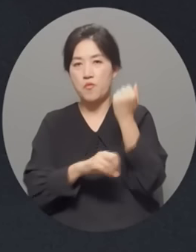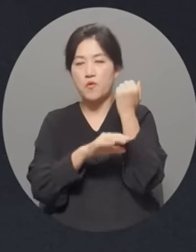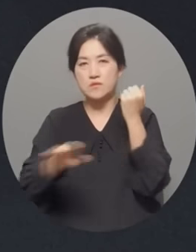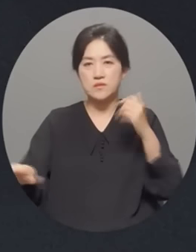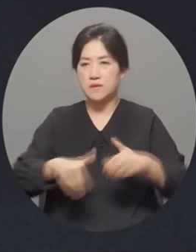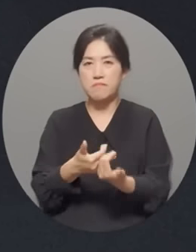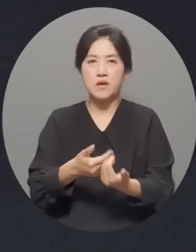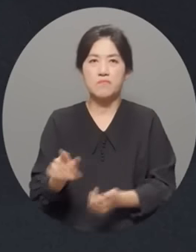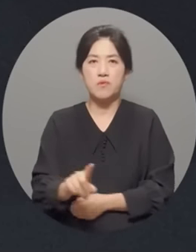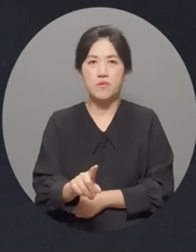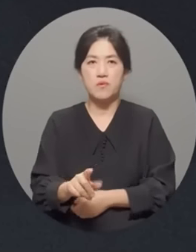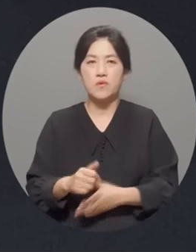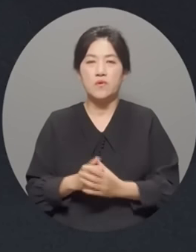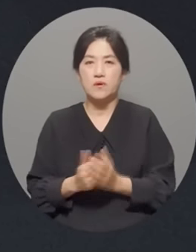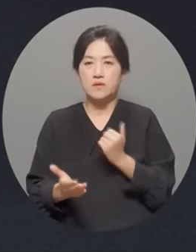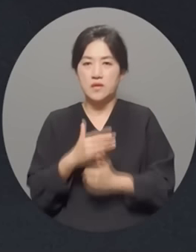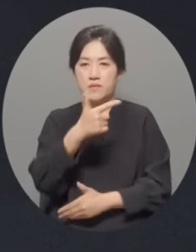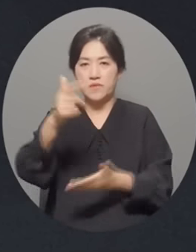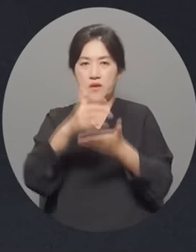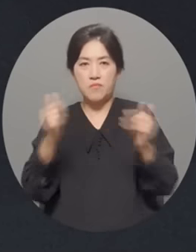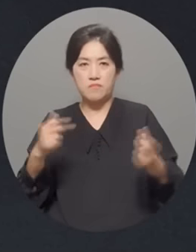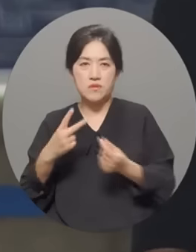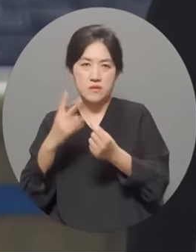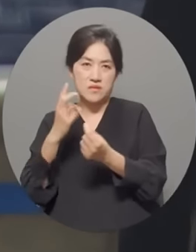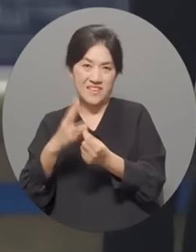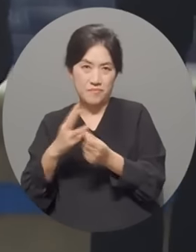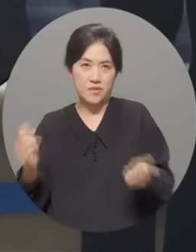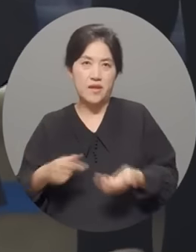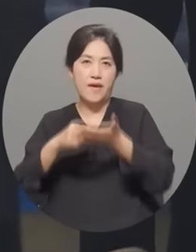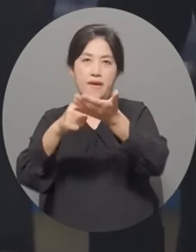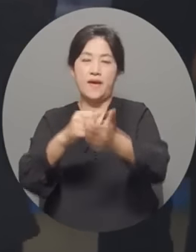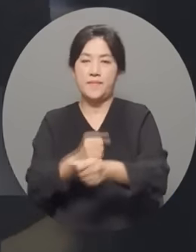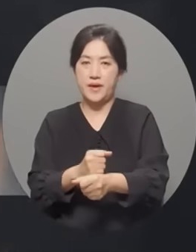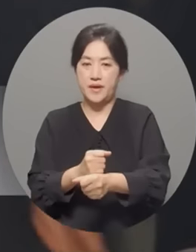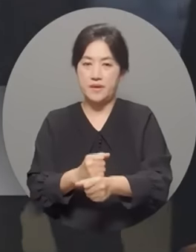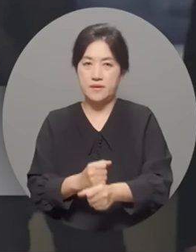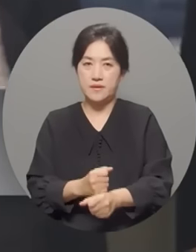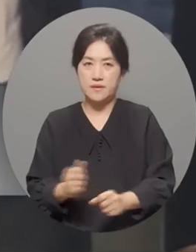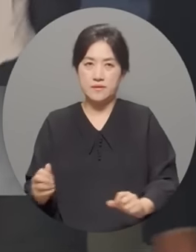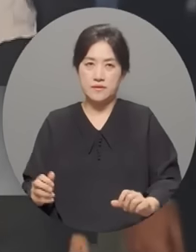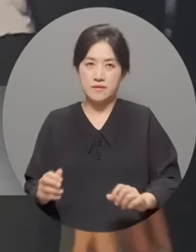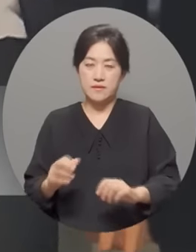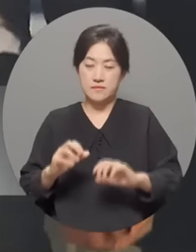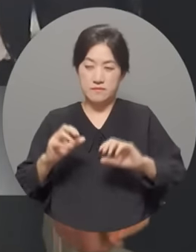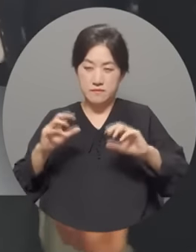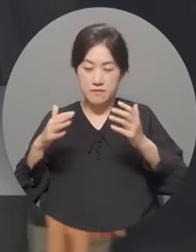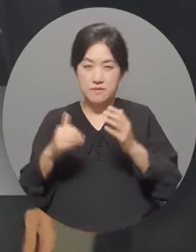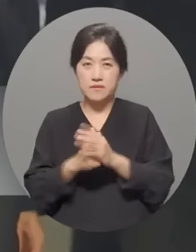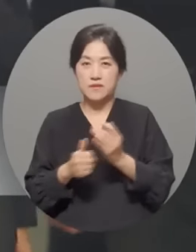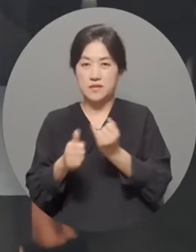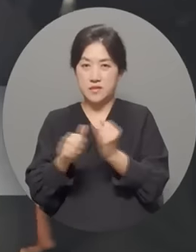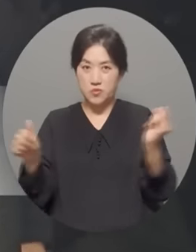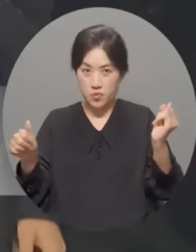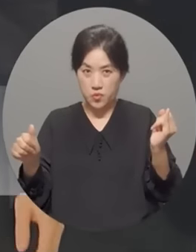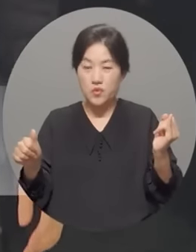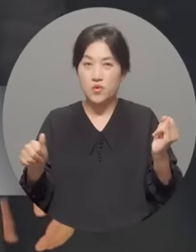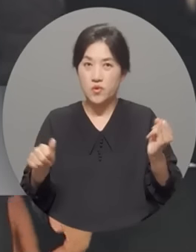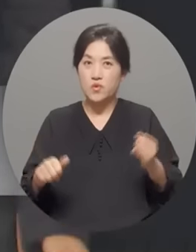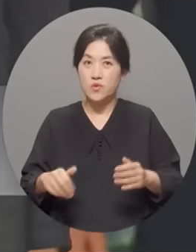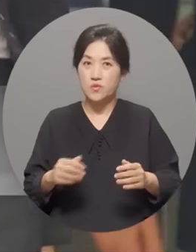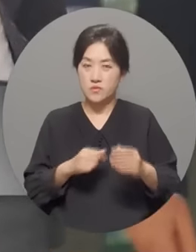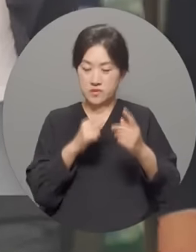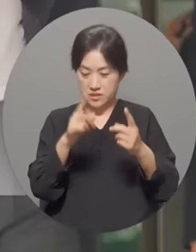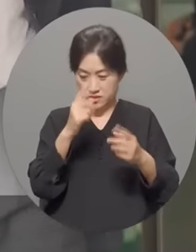정면으로 위배한 행위라며 대법원 상고도 예고했습니다 세계의 이혼 소송은 두 사람 사이 다른 소송전으로 번져